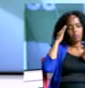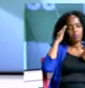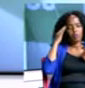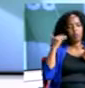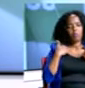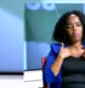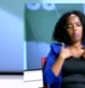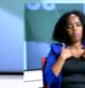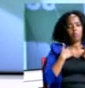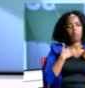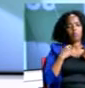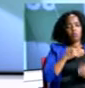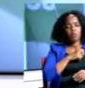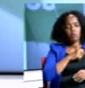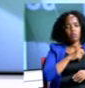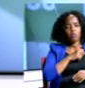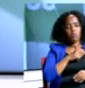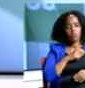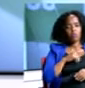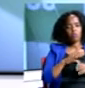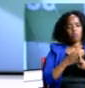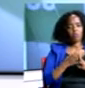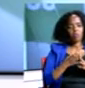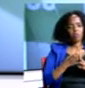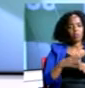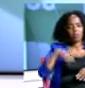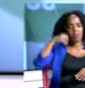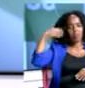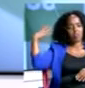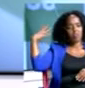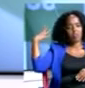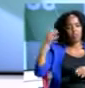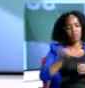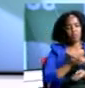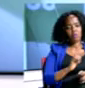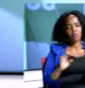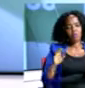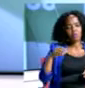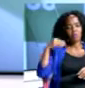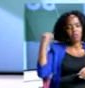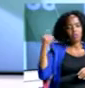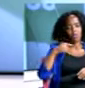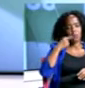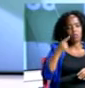su antatif sodan akasit lala mudan dau kawa Daganna ni simbar bacius. Daganna ege nu,